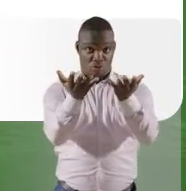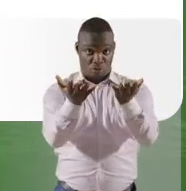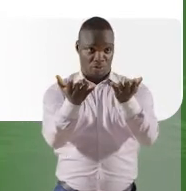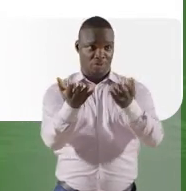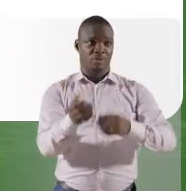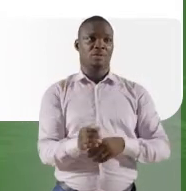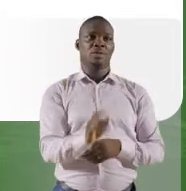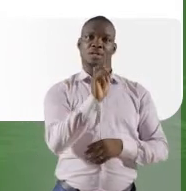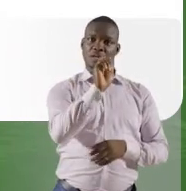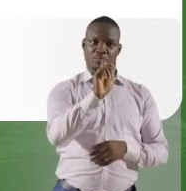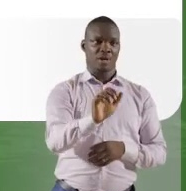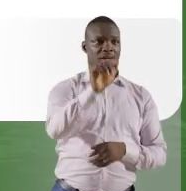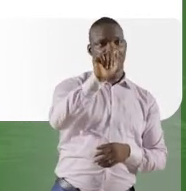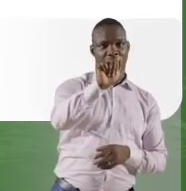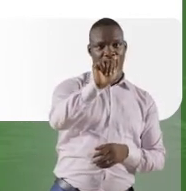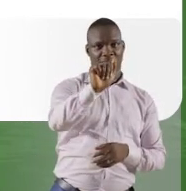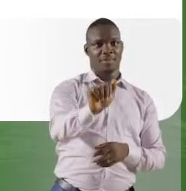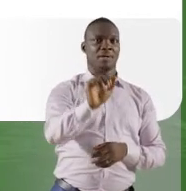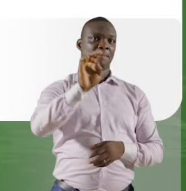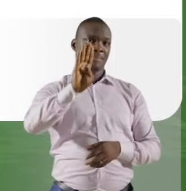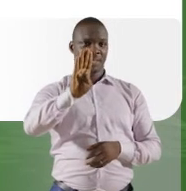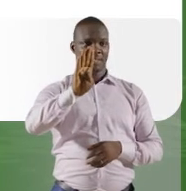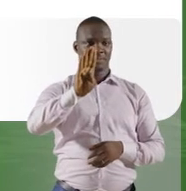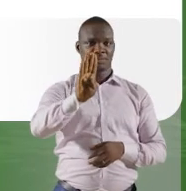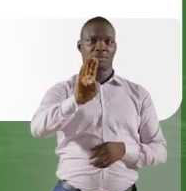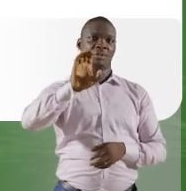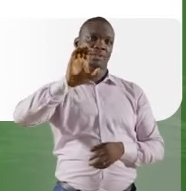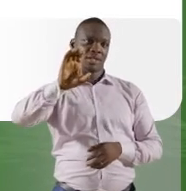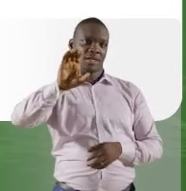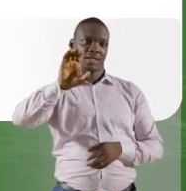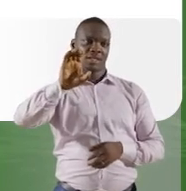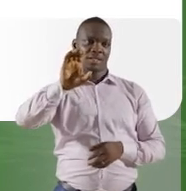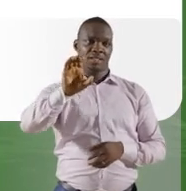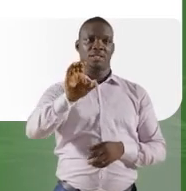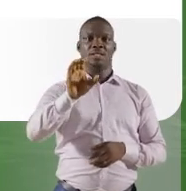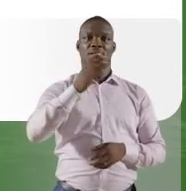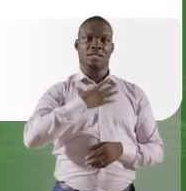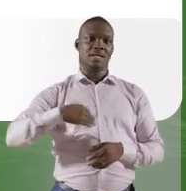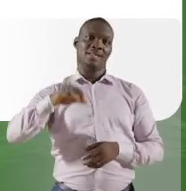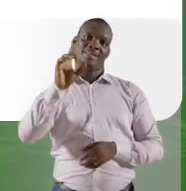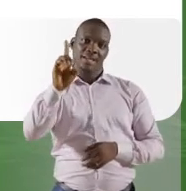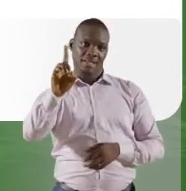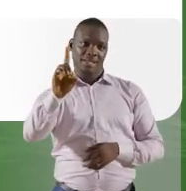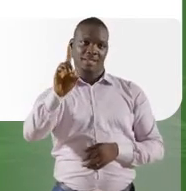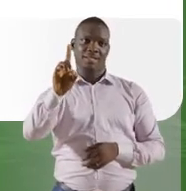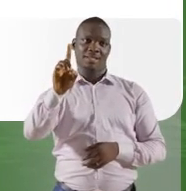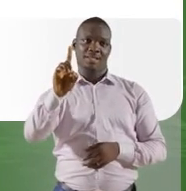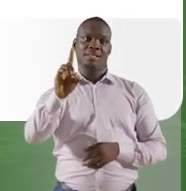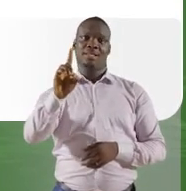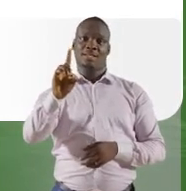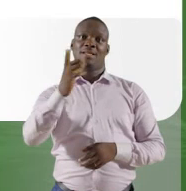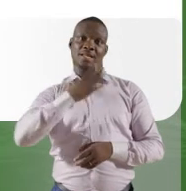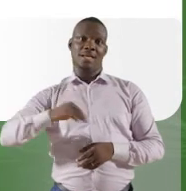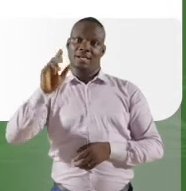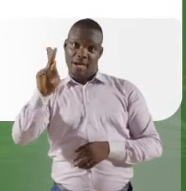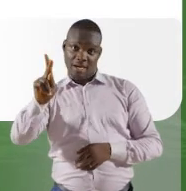On donne les points A, B, C et D, A, B, C, D